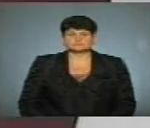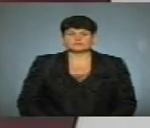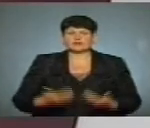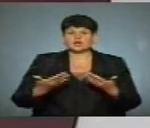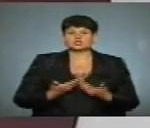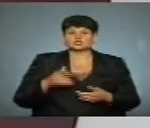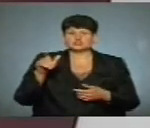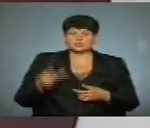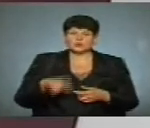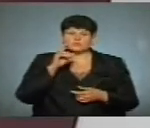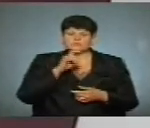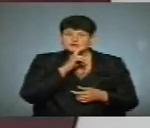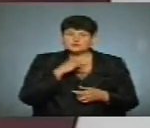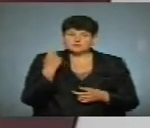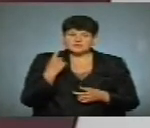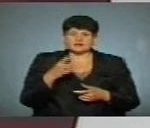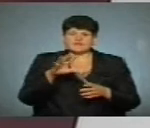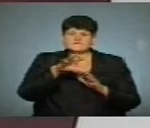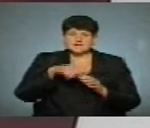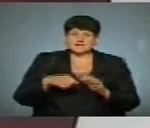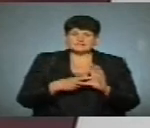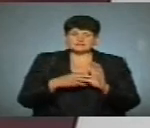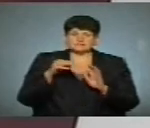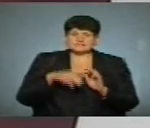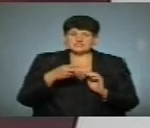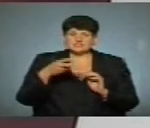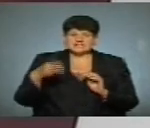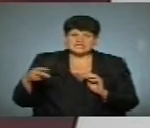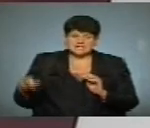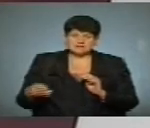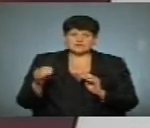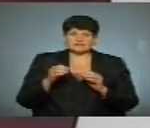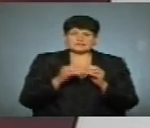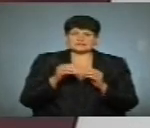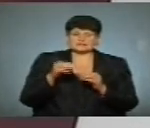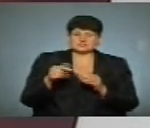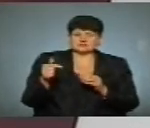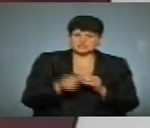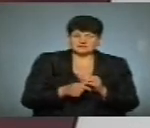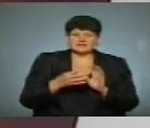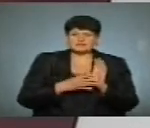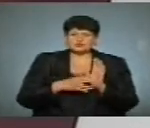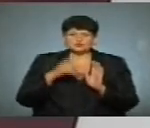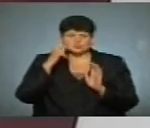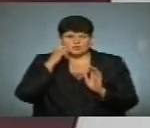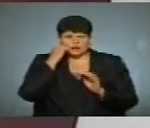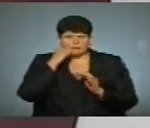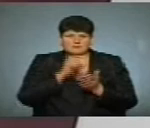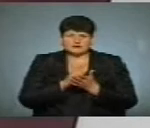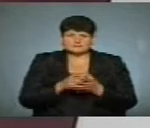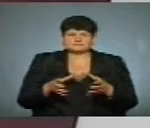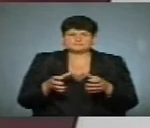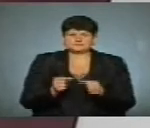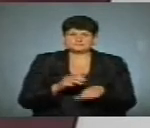Жительку Вінниччини, яка викрала 7 тисяч євро та 10 тисяч гривень у 90-річних пенсіонерів з Гусятинського району, затримали